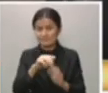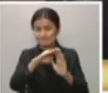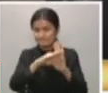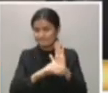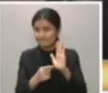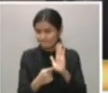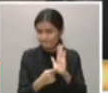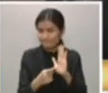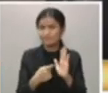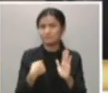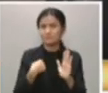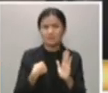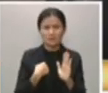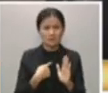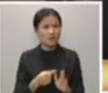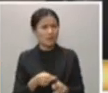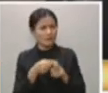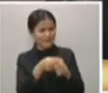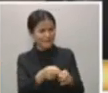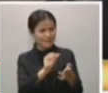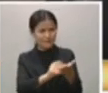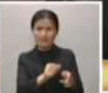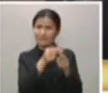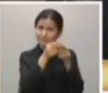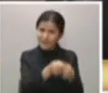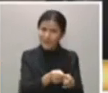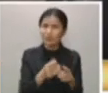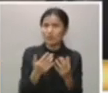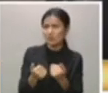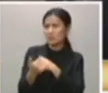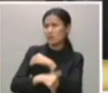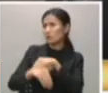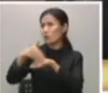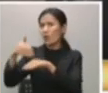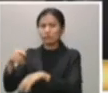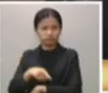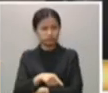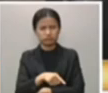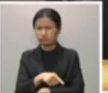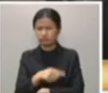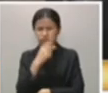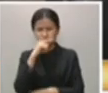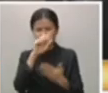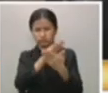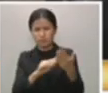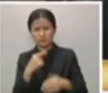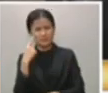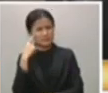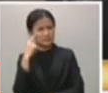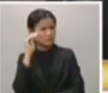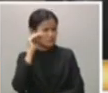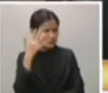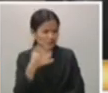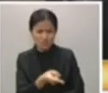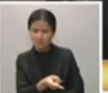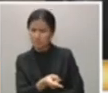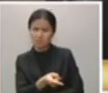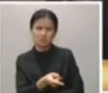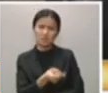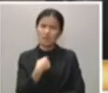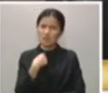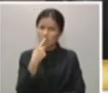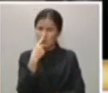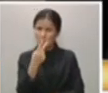ได้บั่นทอนความเชื่อมั่นของนานาประเทศที่มีต่อการเมืองในระบอบประชาธิปไต